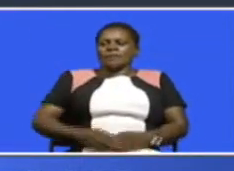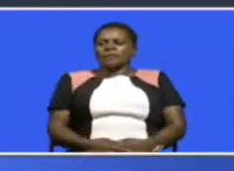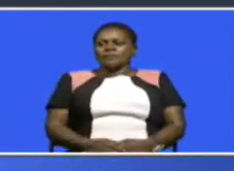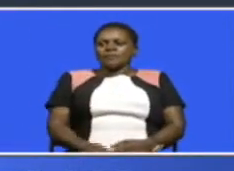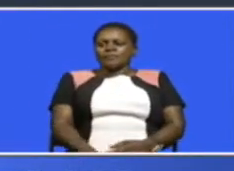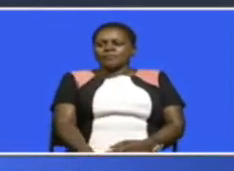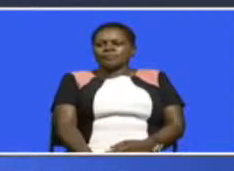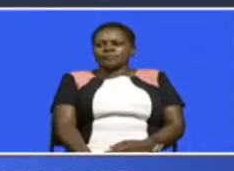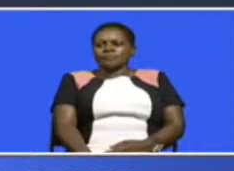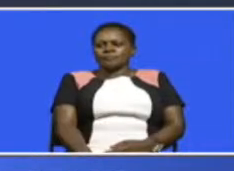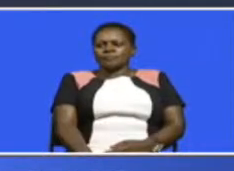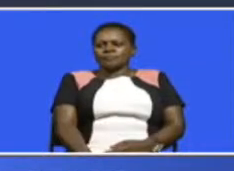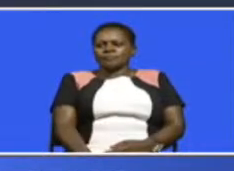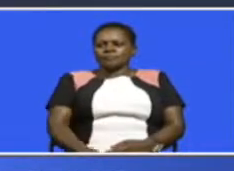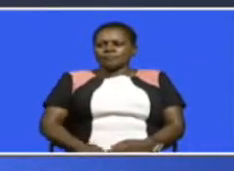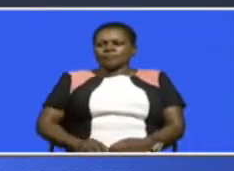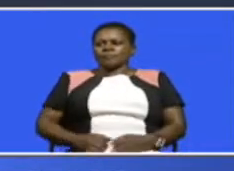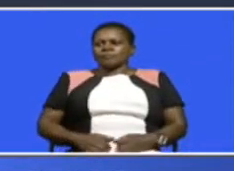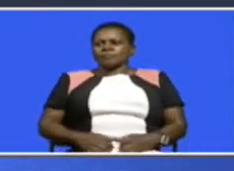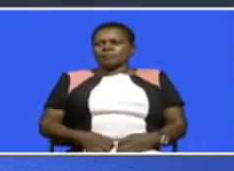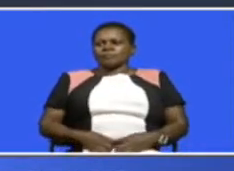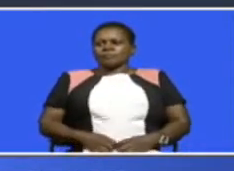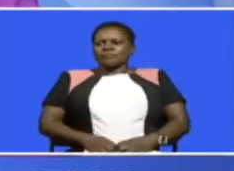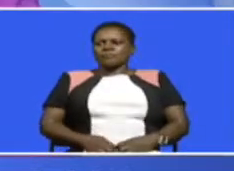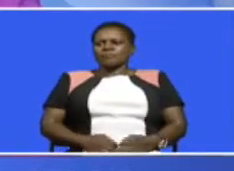Karanja, KTN News.